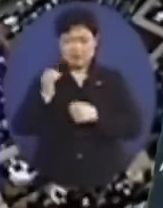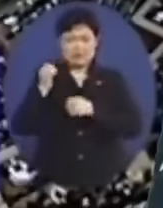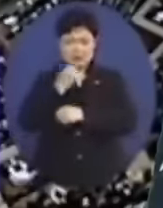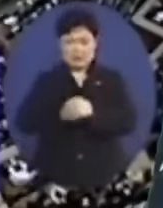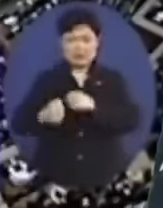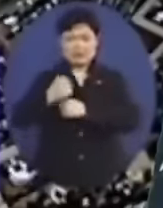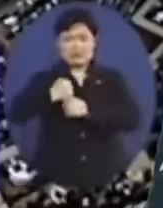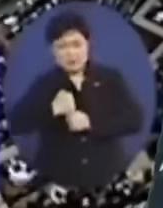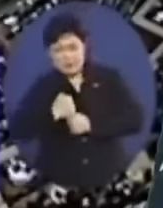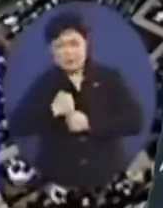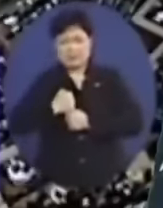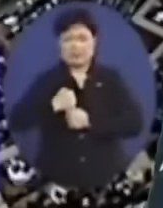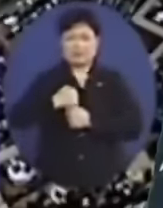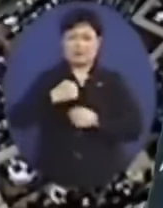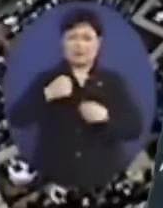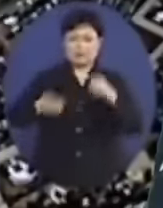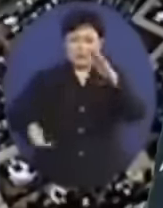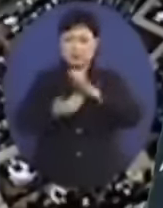이루리